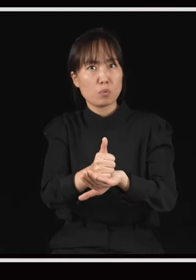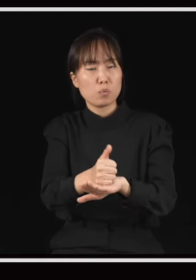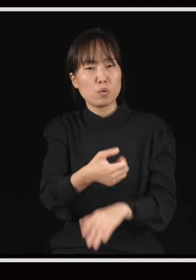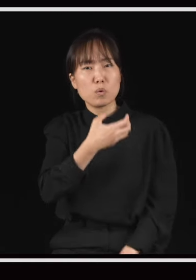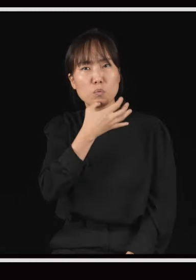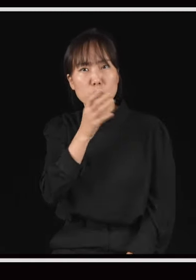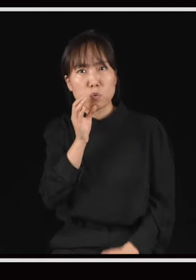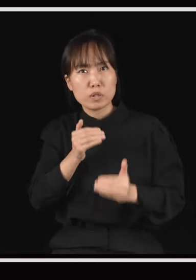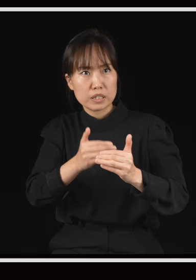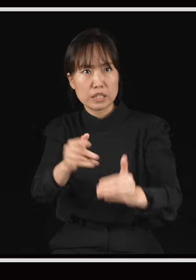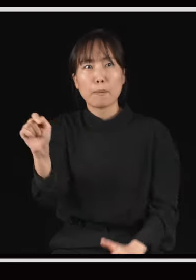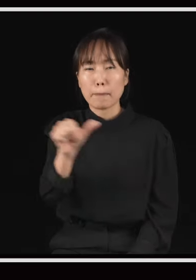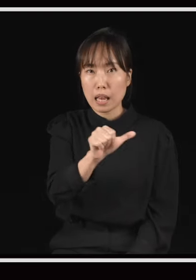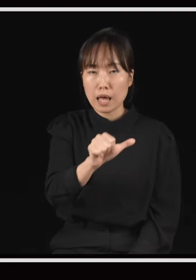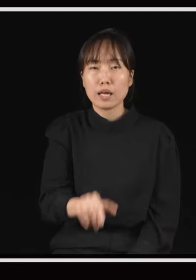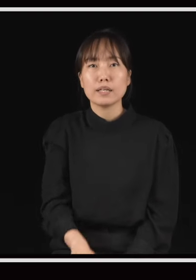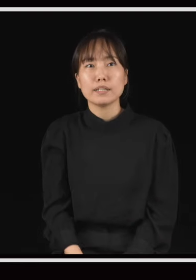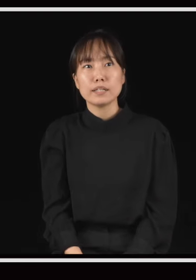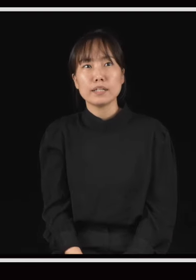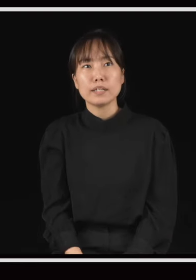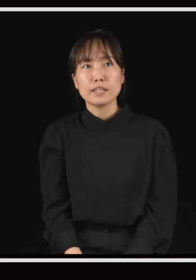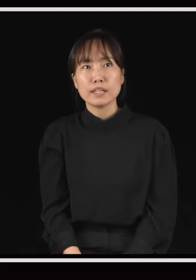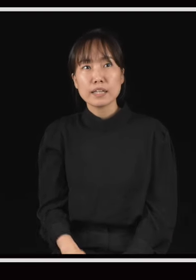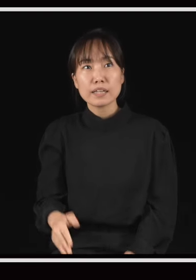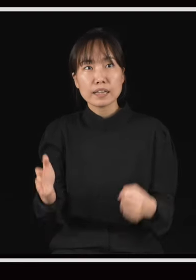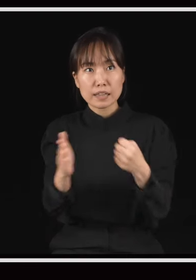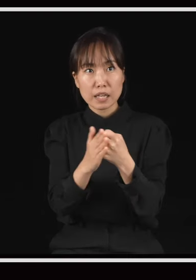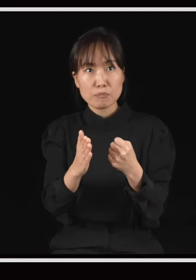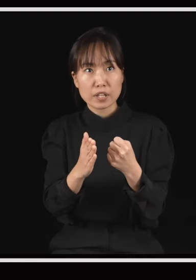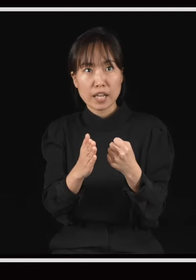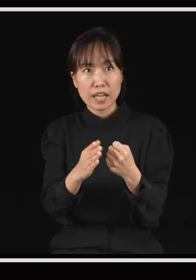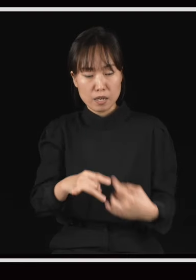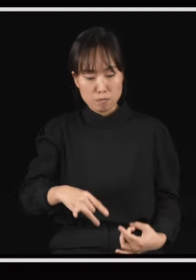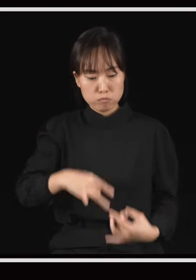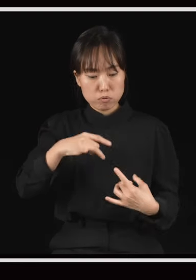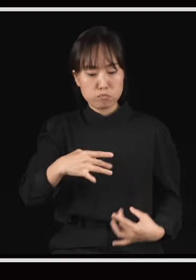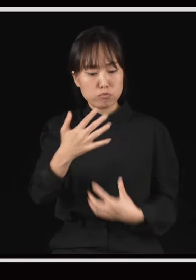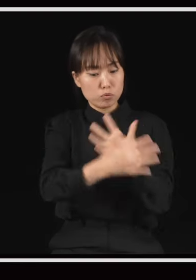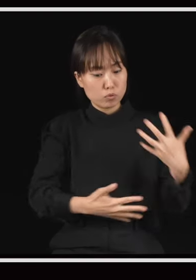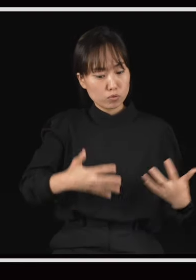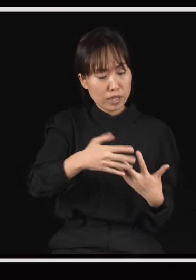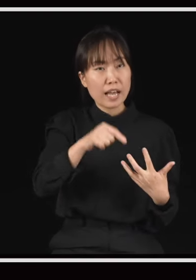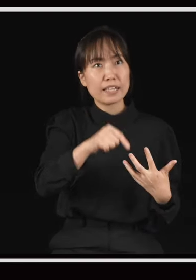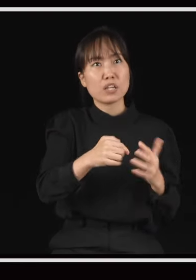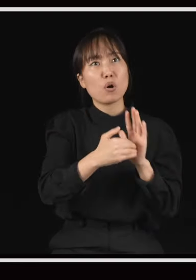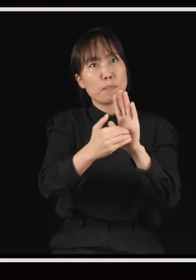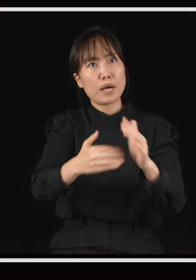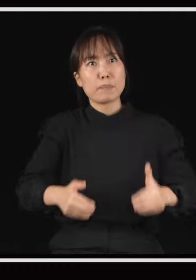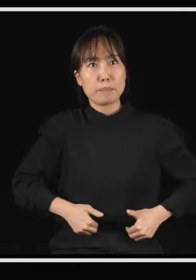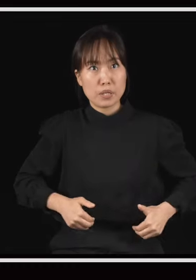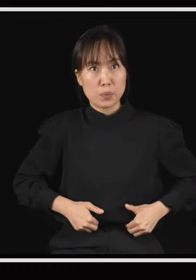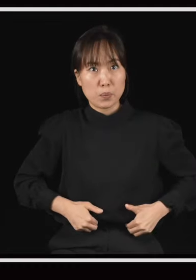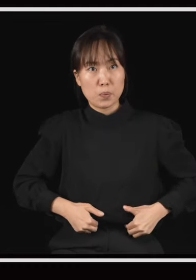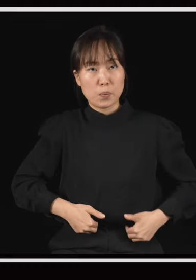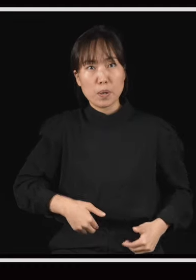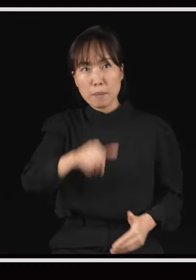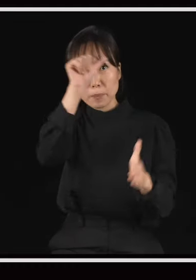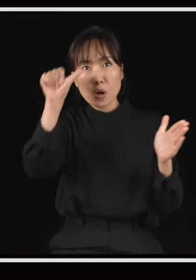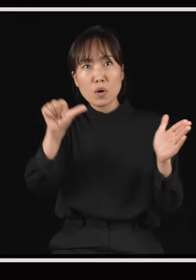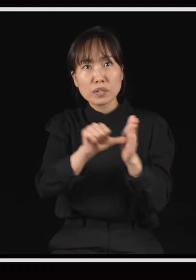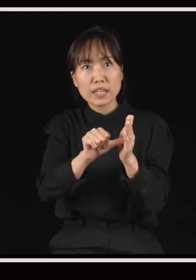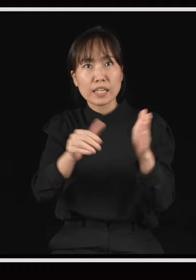그 정사이클인데요. 일단은 인슐린 분비, 내가 살면서 평생 동안 분비된 인슐린의 총량이